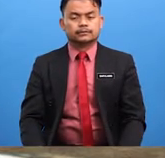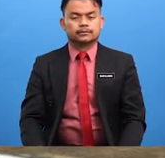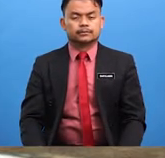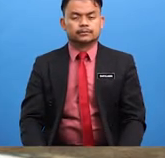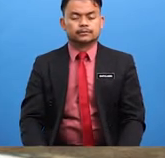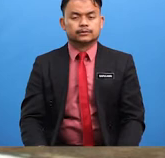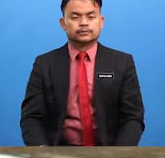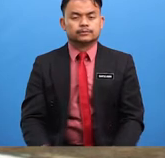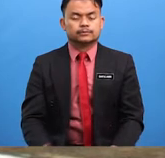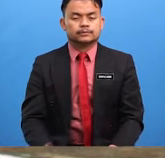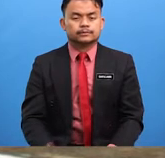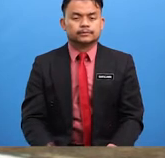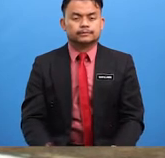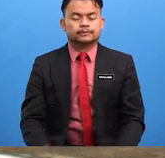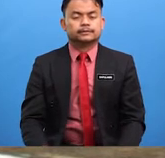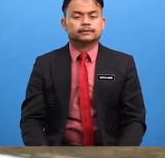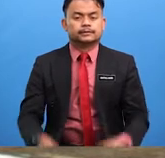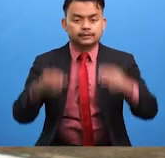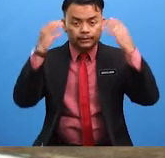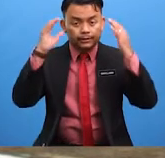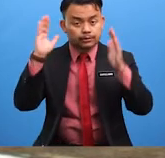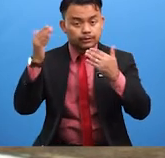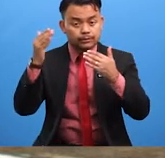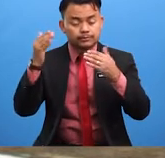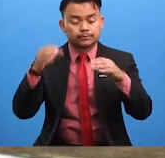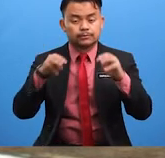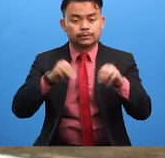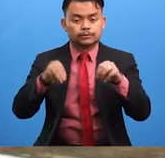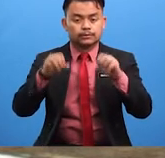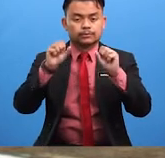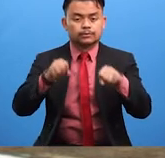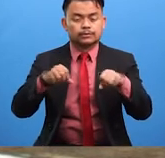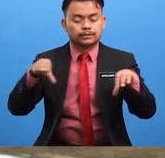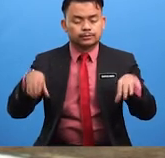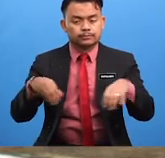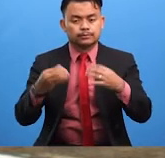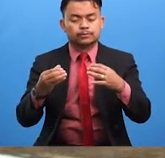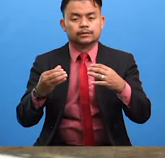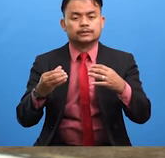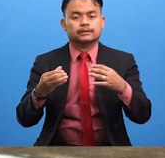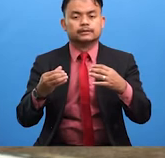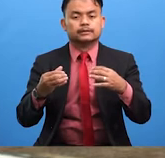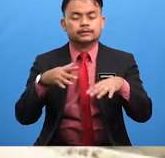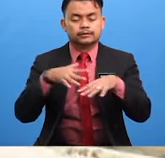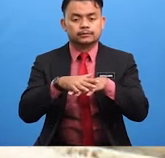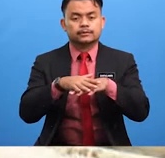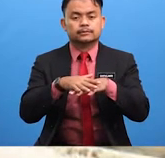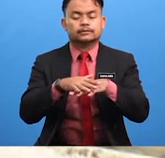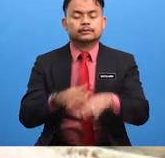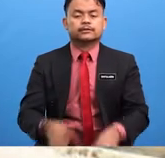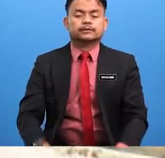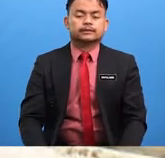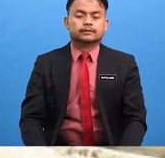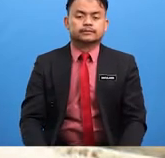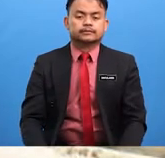akan cuba membuat dan menghasilkan anyaman rotan yang lebih cantik dan menarik. Seri